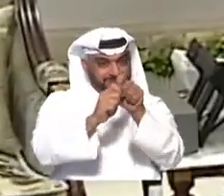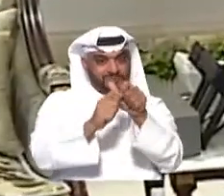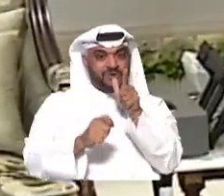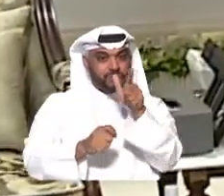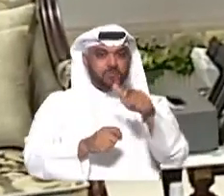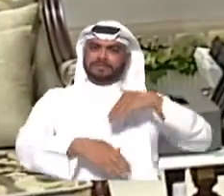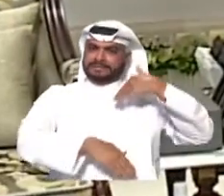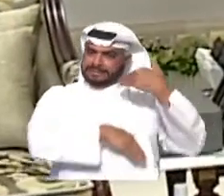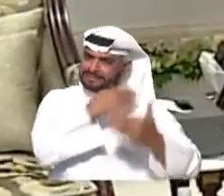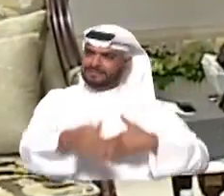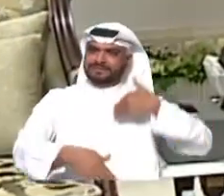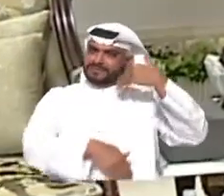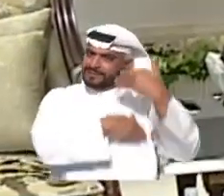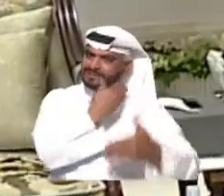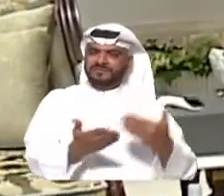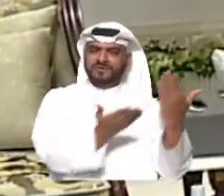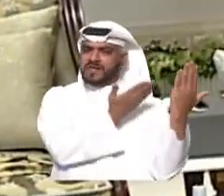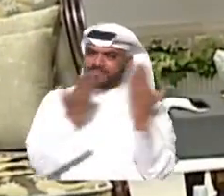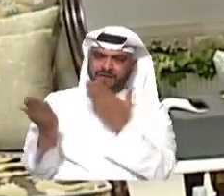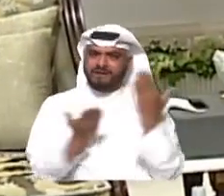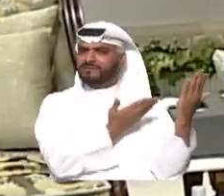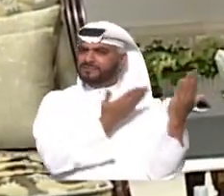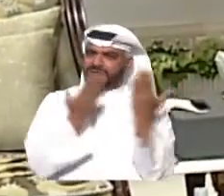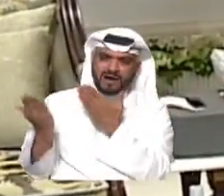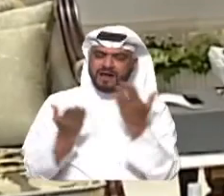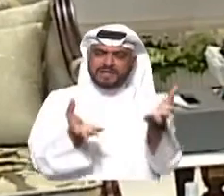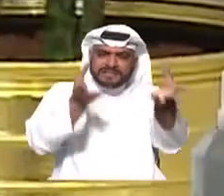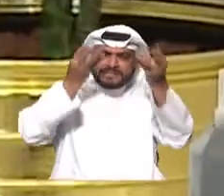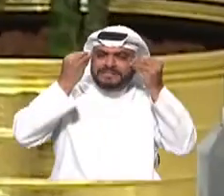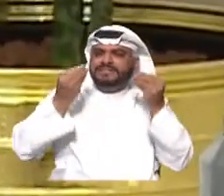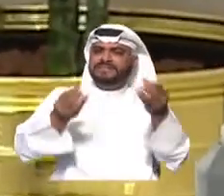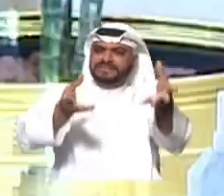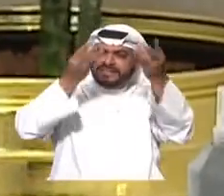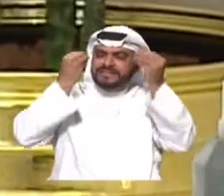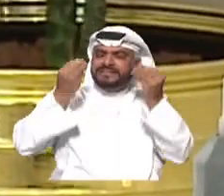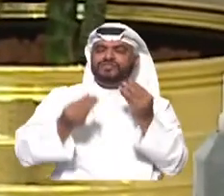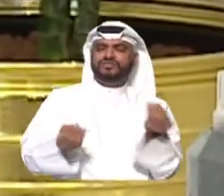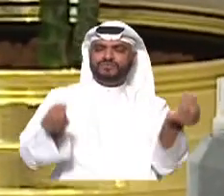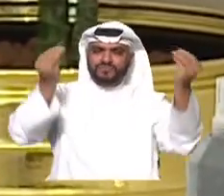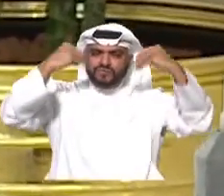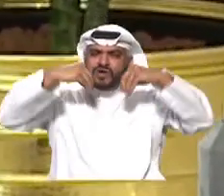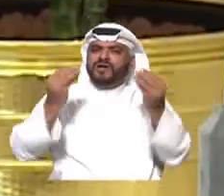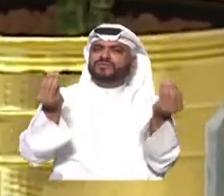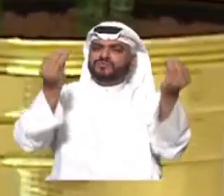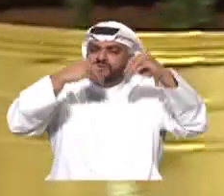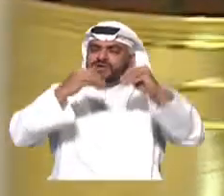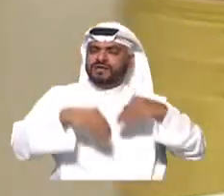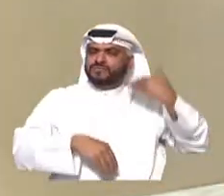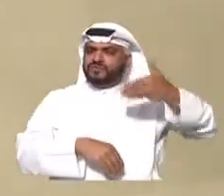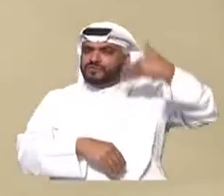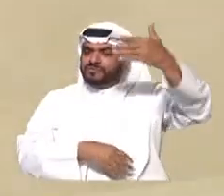مواصلة المثابرة والاجتهاد خلال عملية التحصيل العلمي والتزود بزاد العلم لما